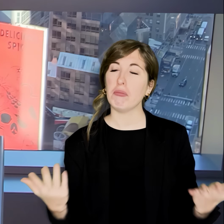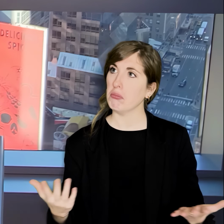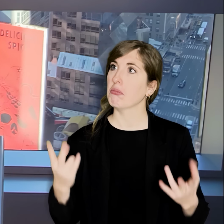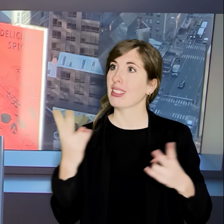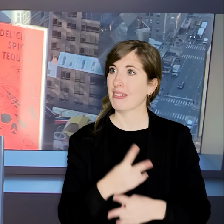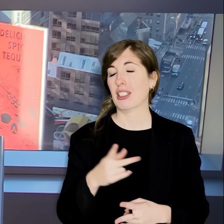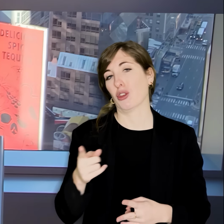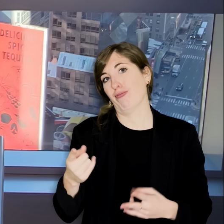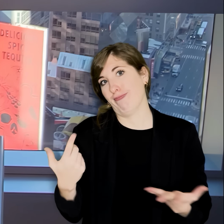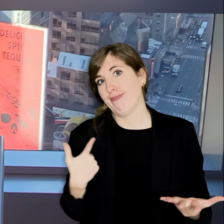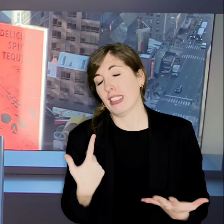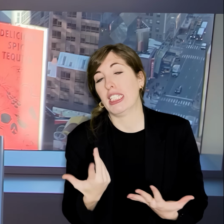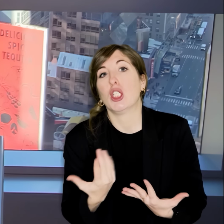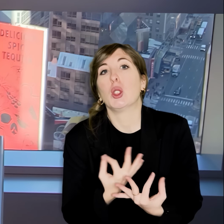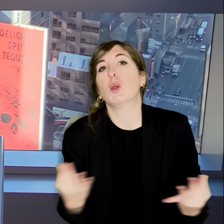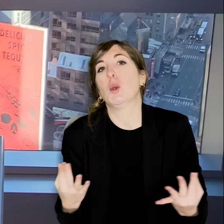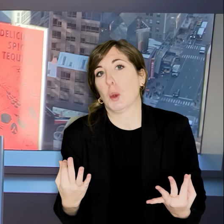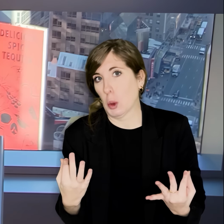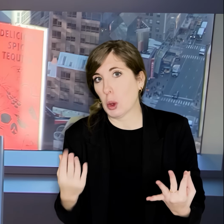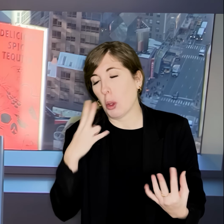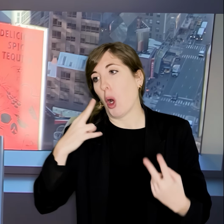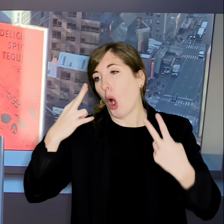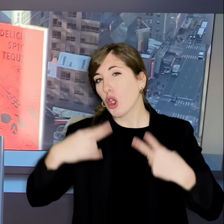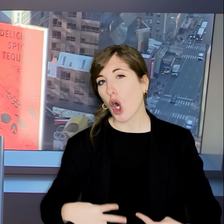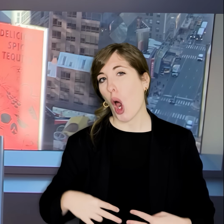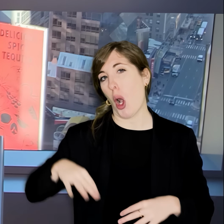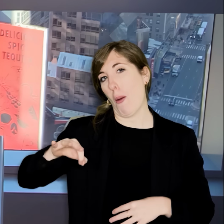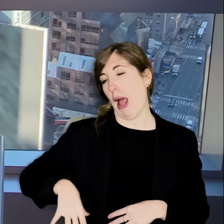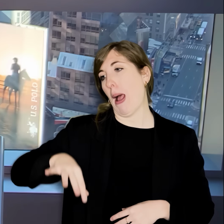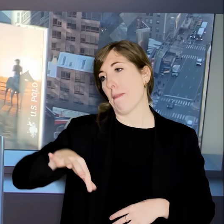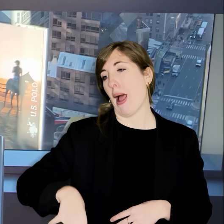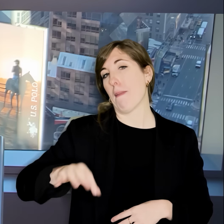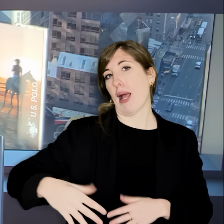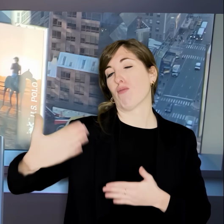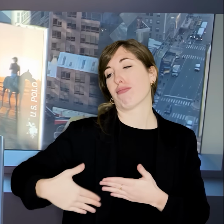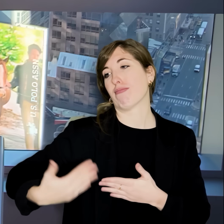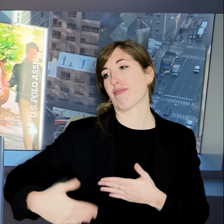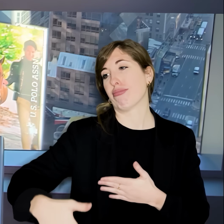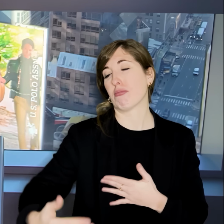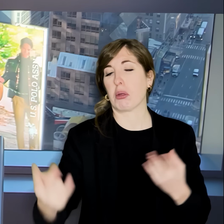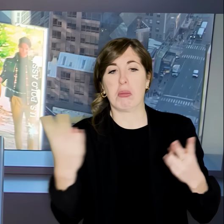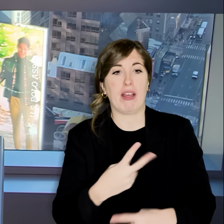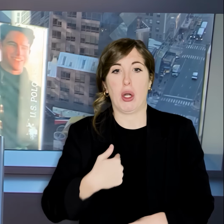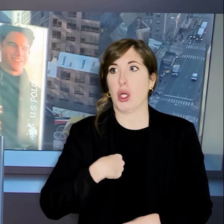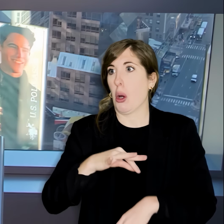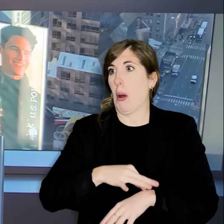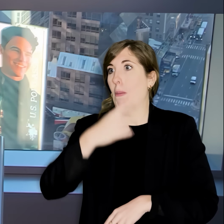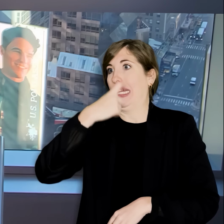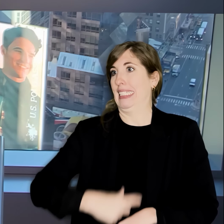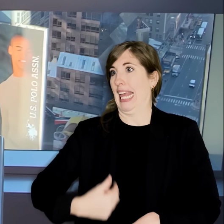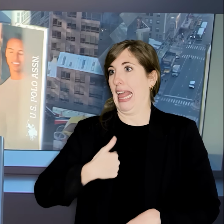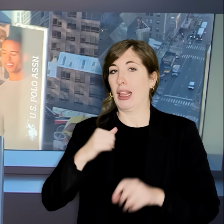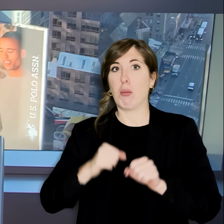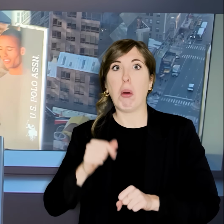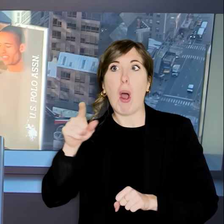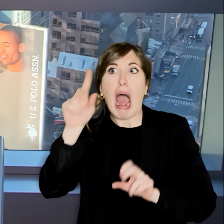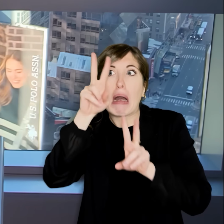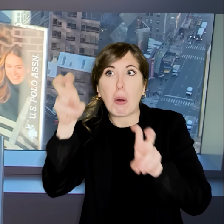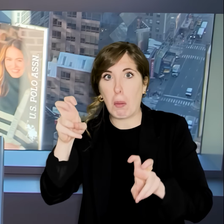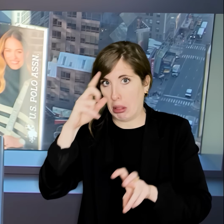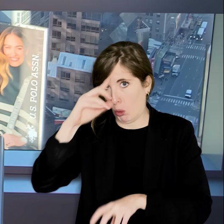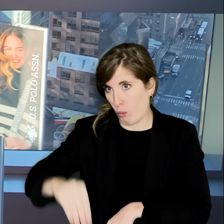tuopo Insomma noi come semplici paziente come semplici persone anche ignoranti in materia quali